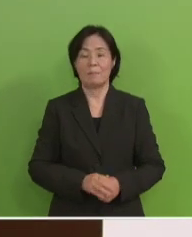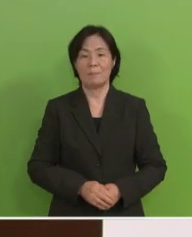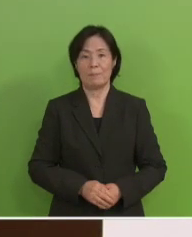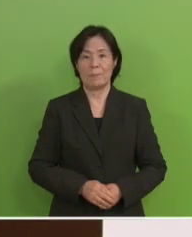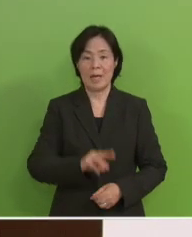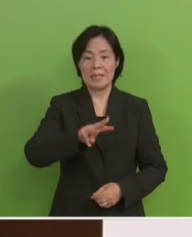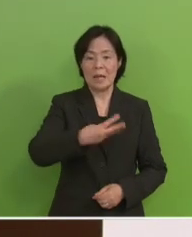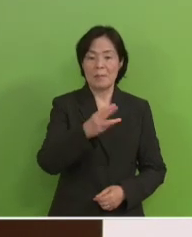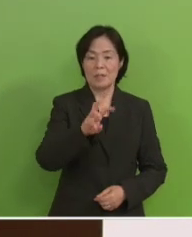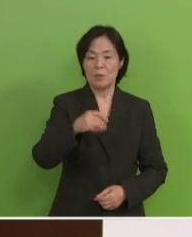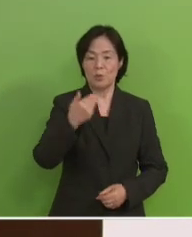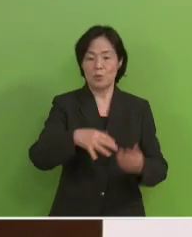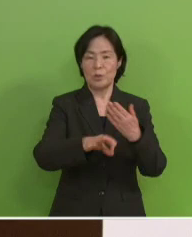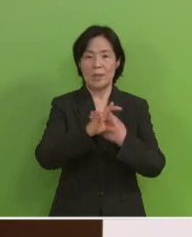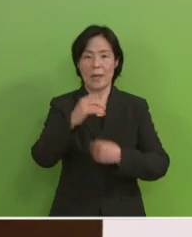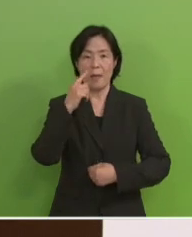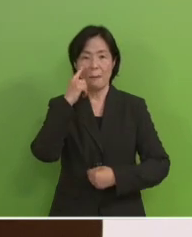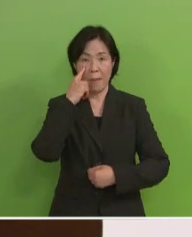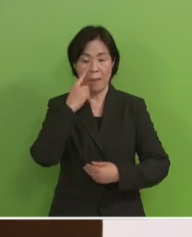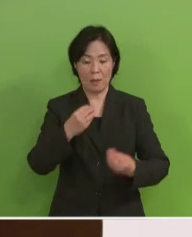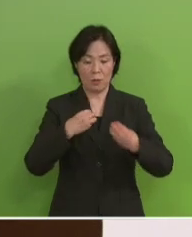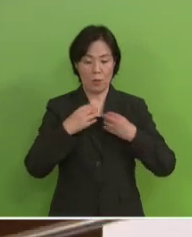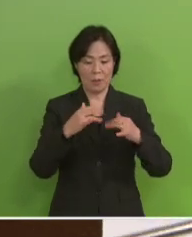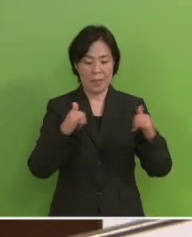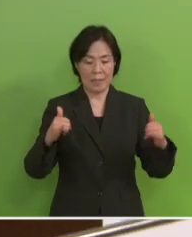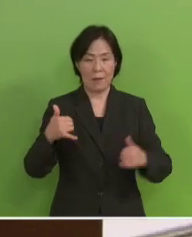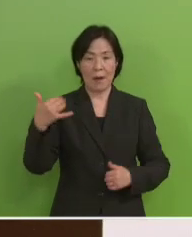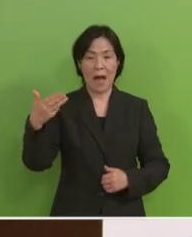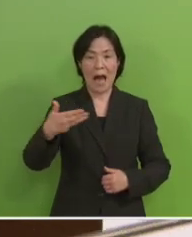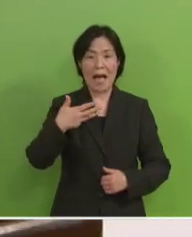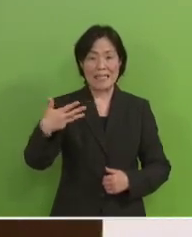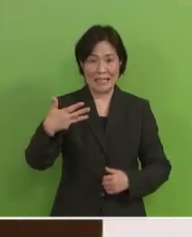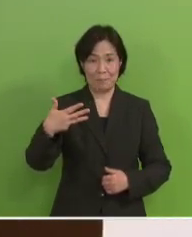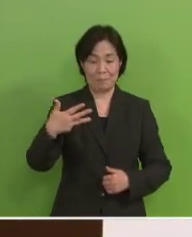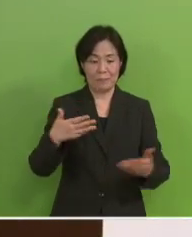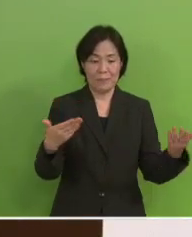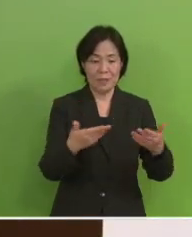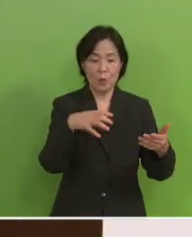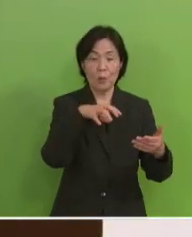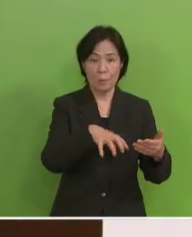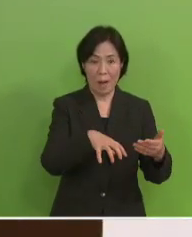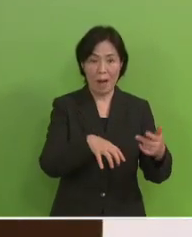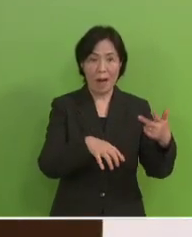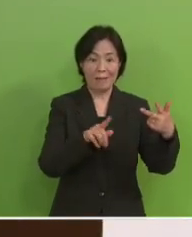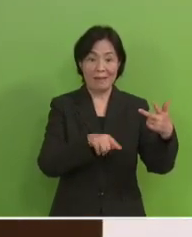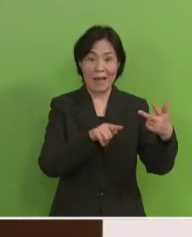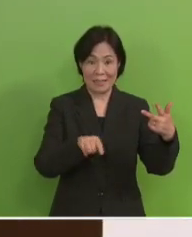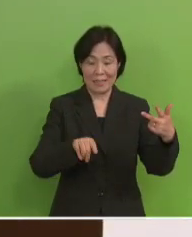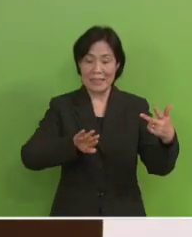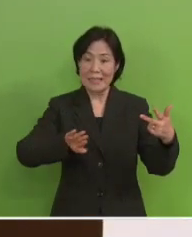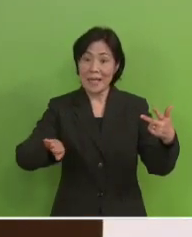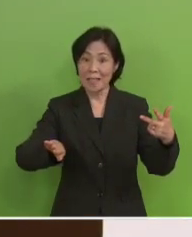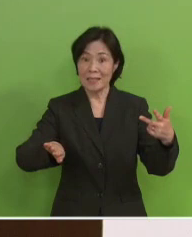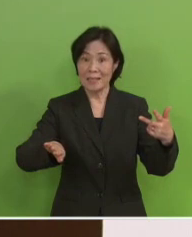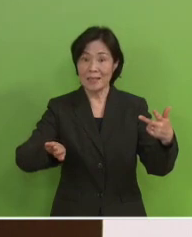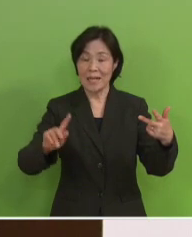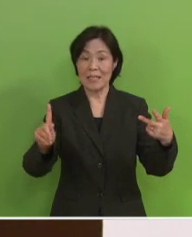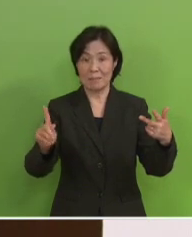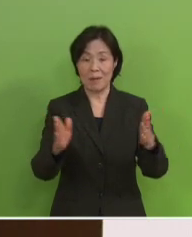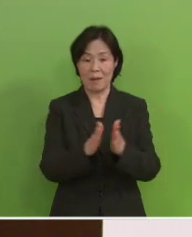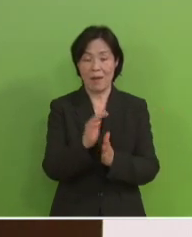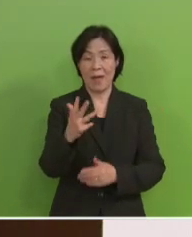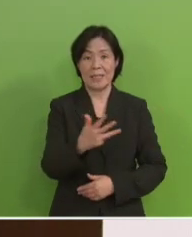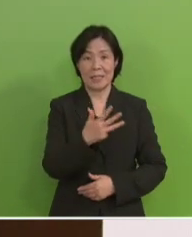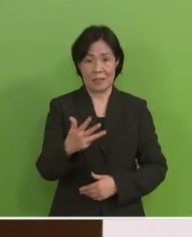この339二例目の陽性者は8名職場の方が斜め職場以外の方が1名で